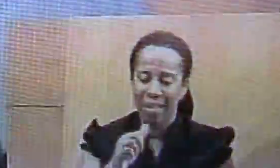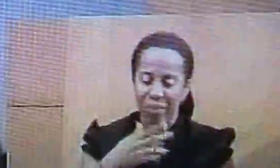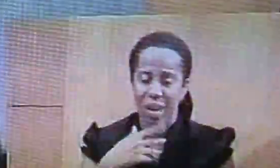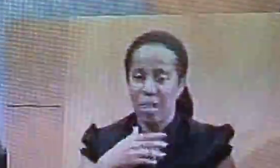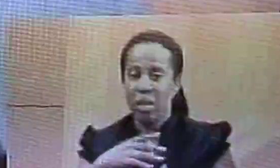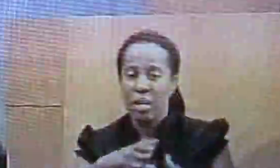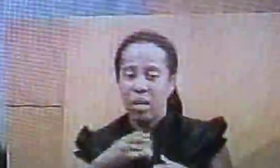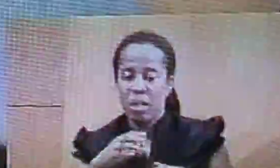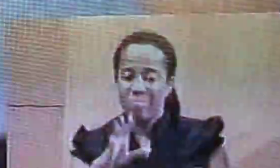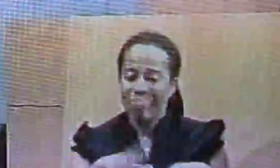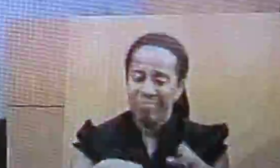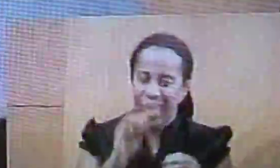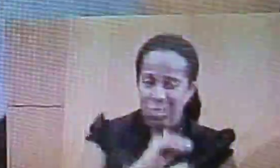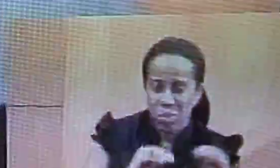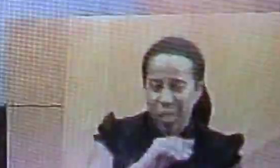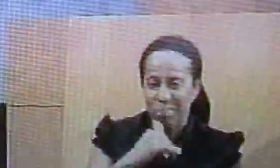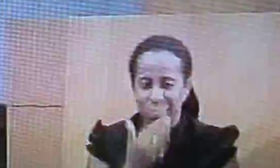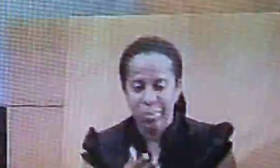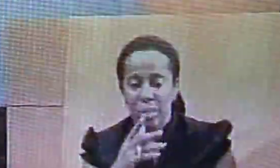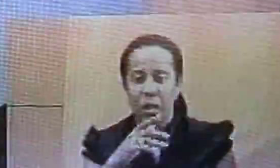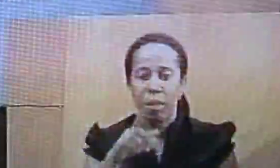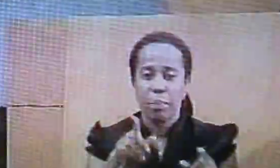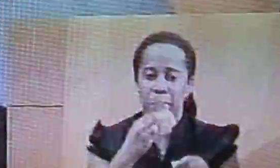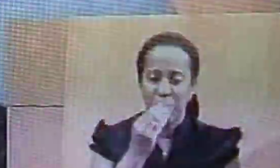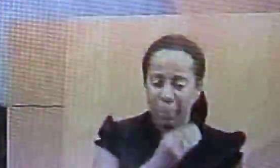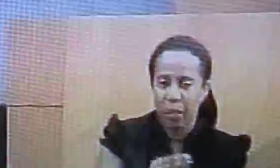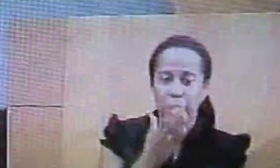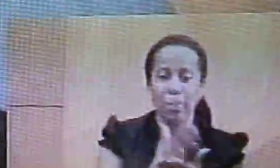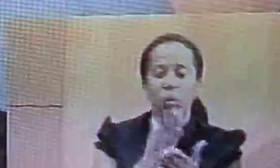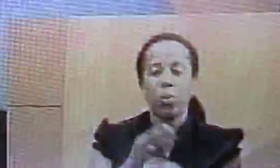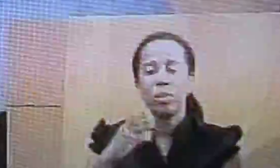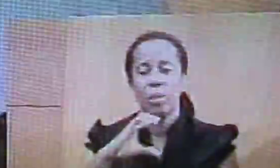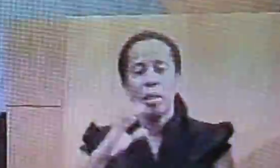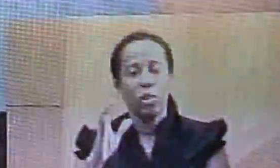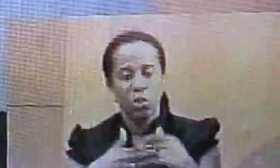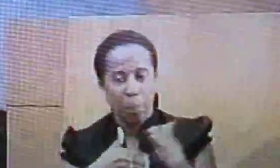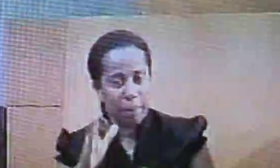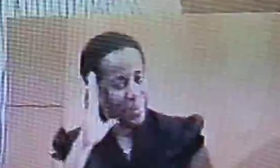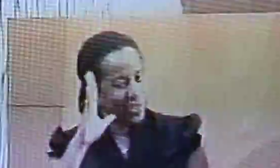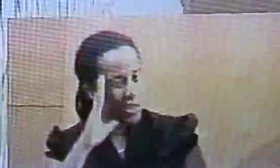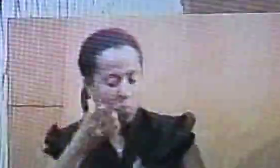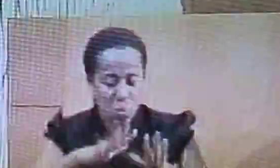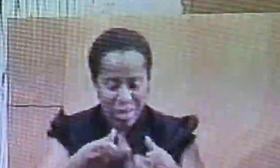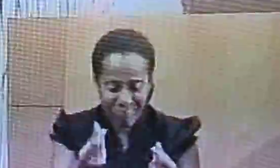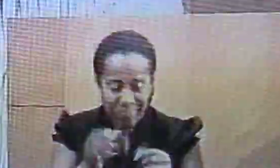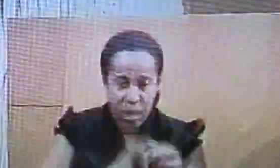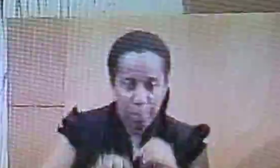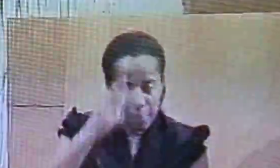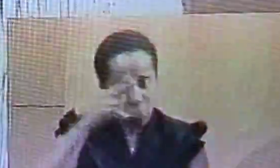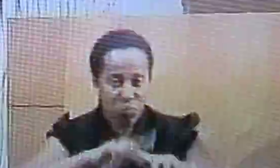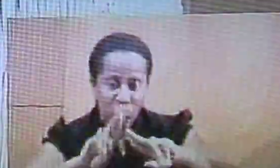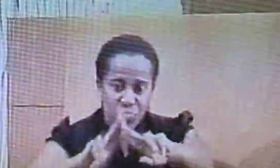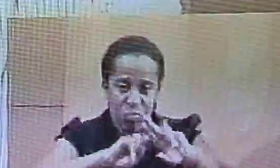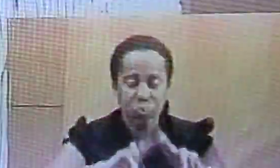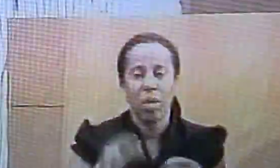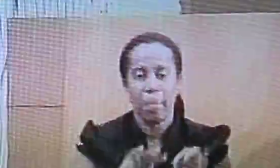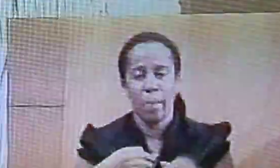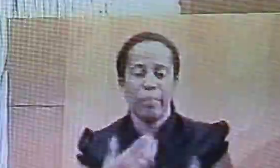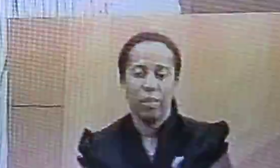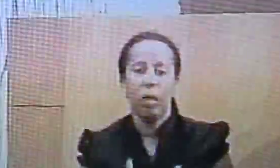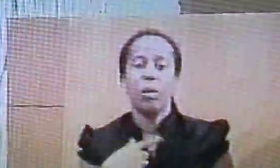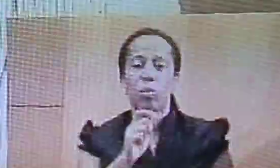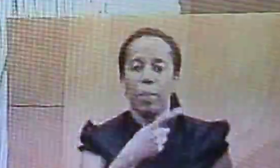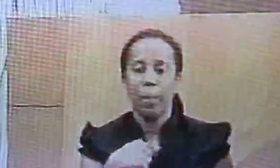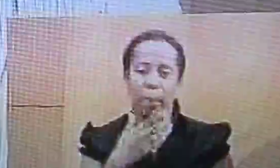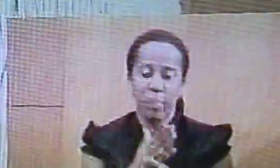pas les moyens d'entretenir. Il fallait mobiliser des fonds pris sur la formation professionnelle pour remettre à niveau. Ce n'est